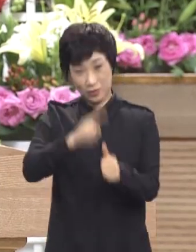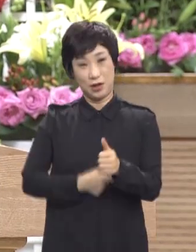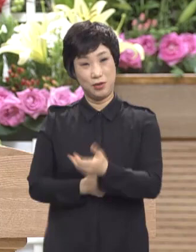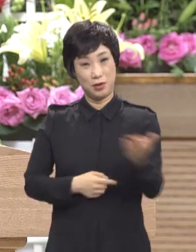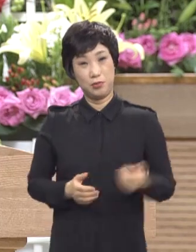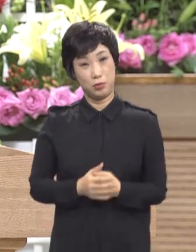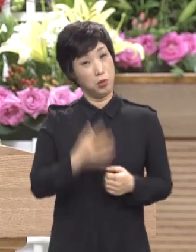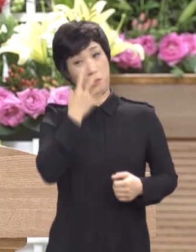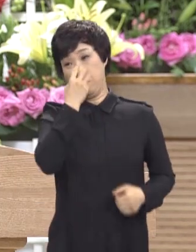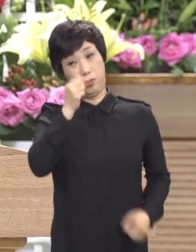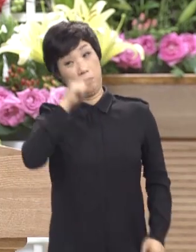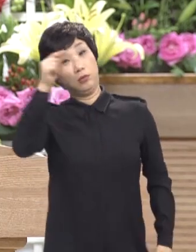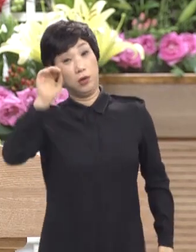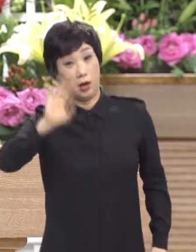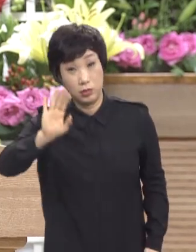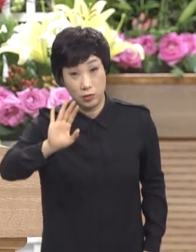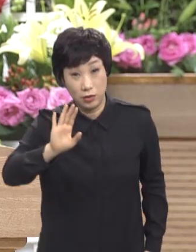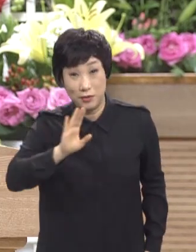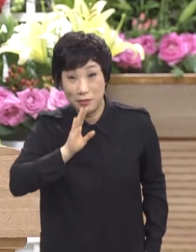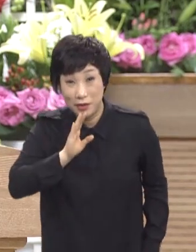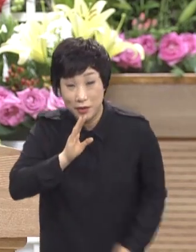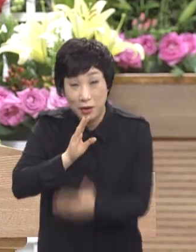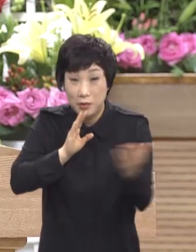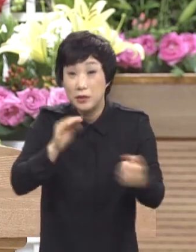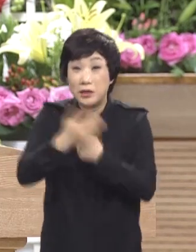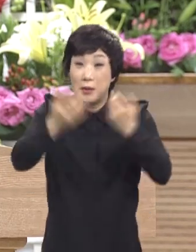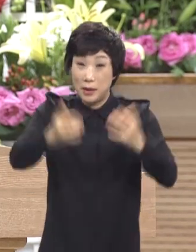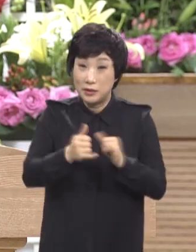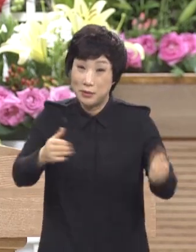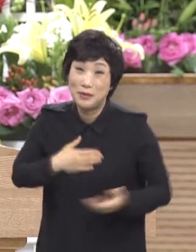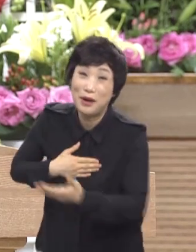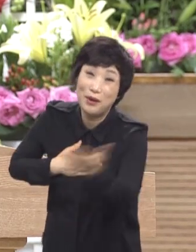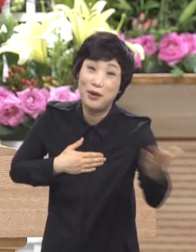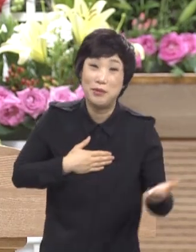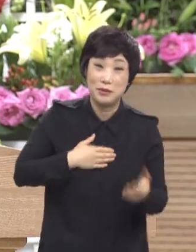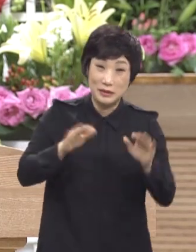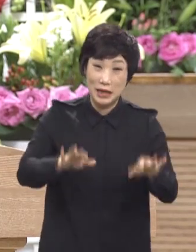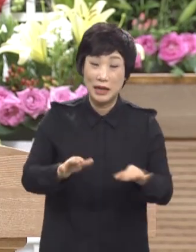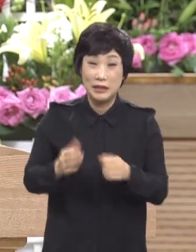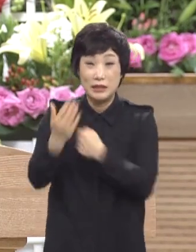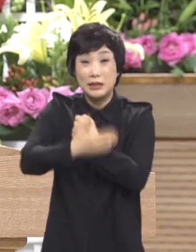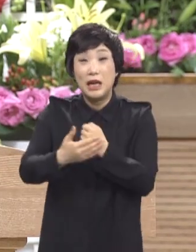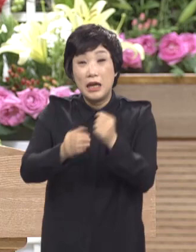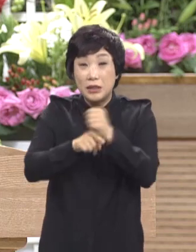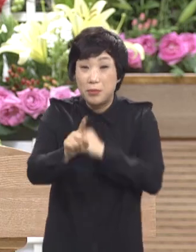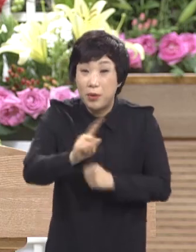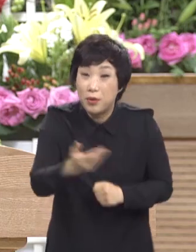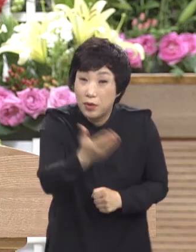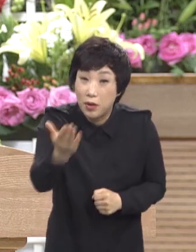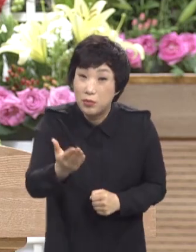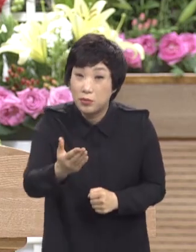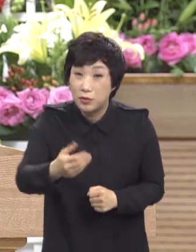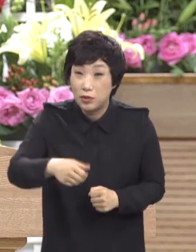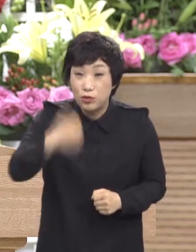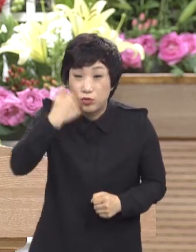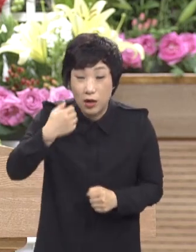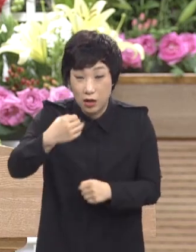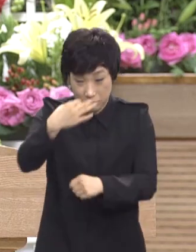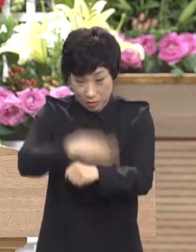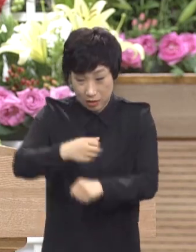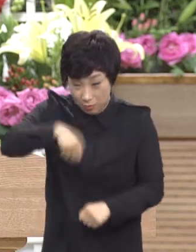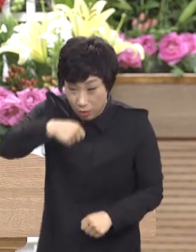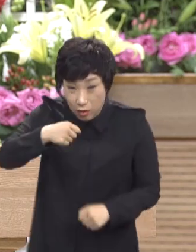절대 교만할 수가 없지요. 은혜 받은 자들이요, 은혜라는 것이 뭐냐? 밥 한 끼 얻어먹은 게